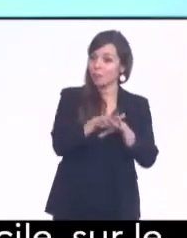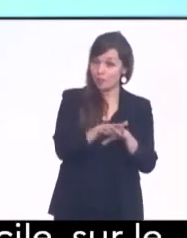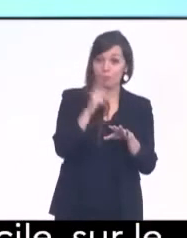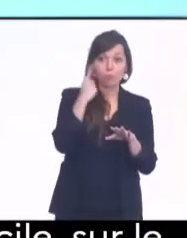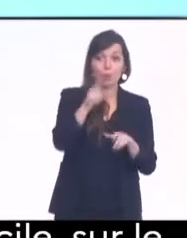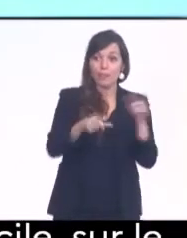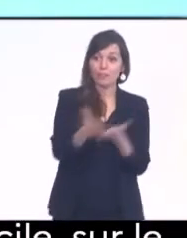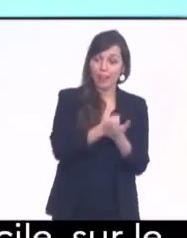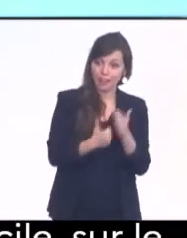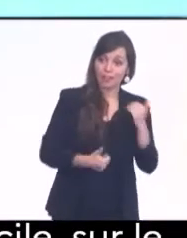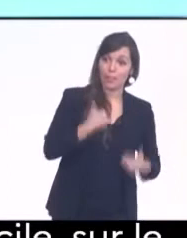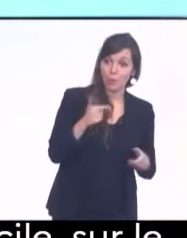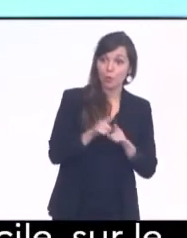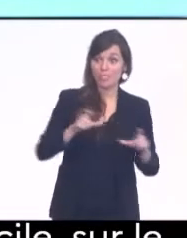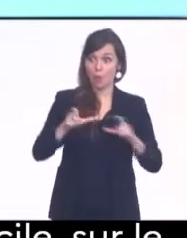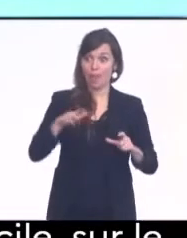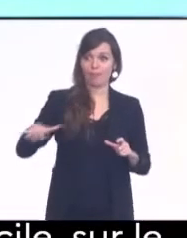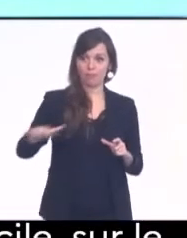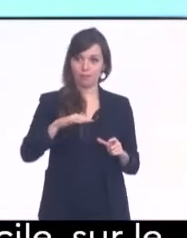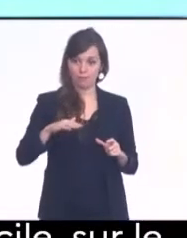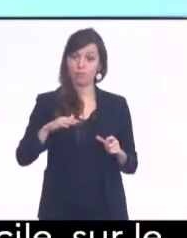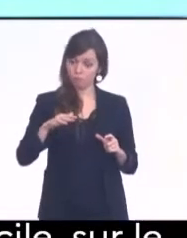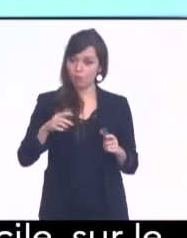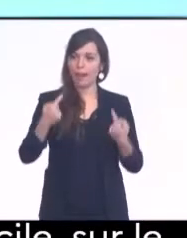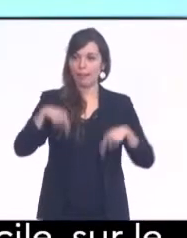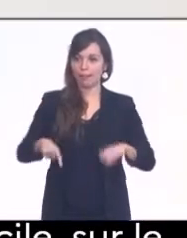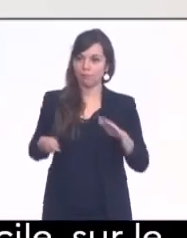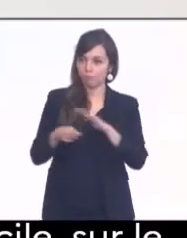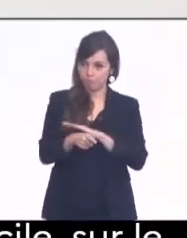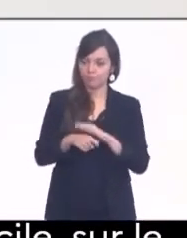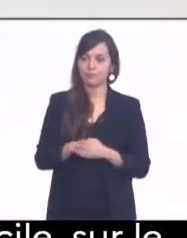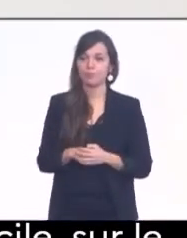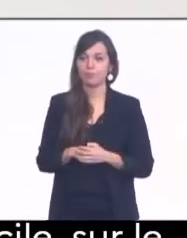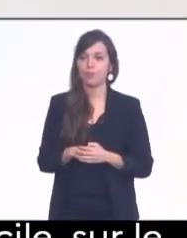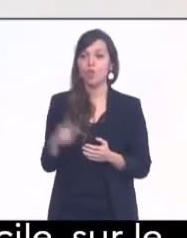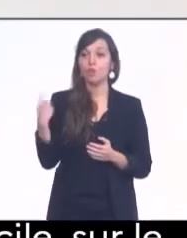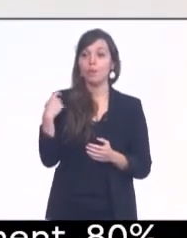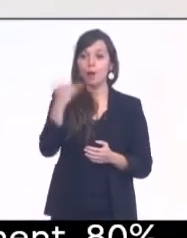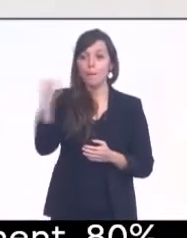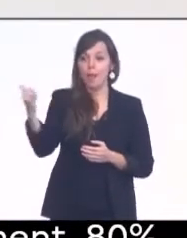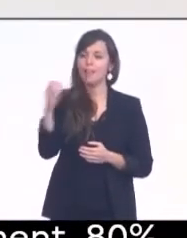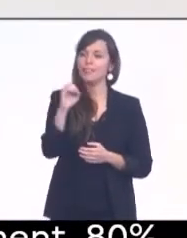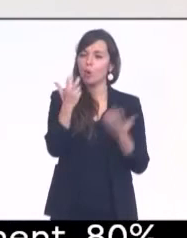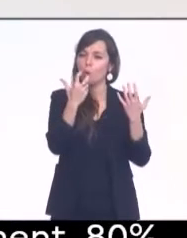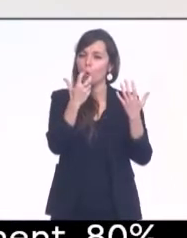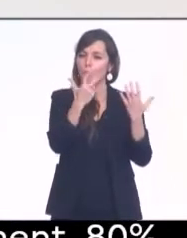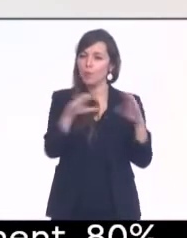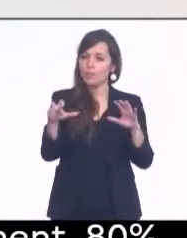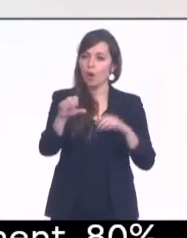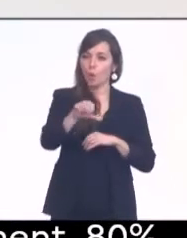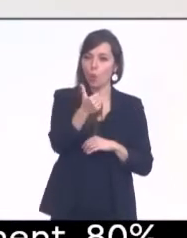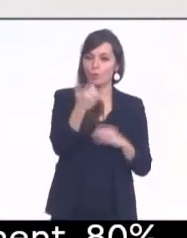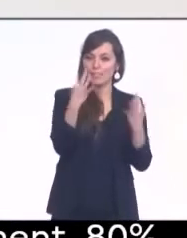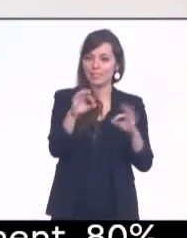leurs collègues sont pris en charge par l'État. Le numéro d'appel gratuit, le 0800 11 10